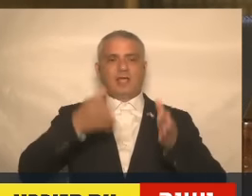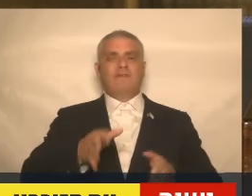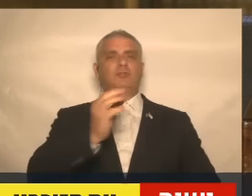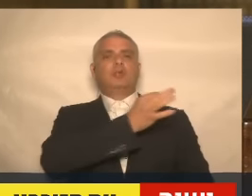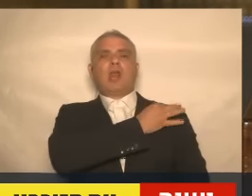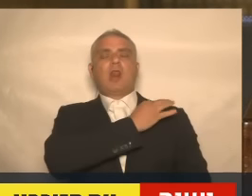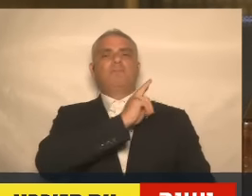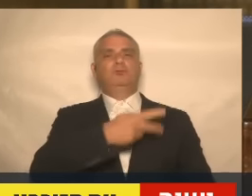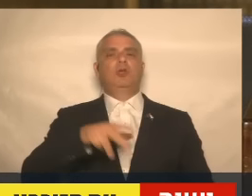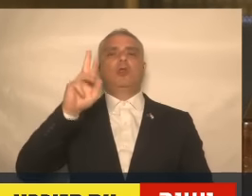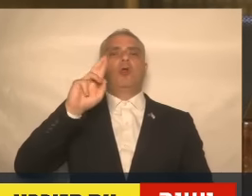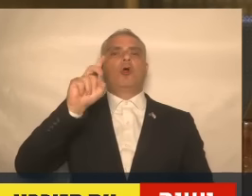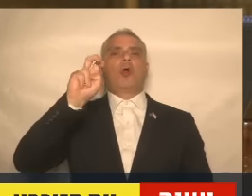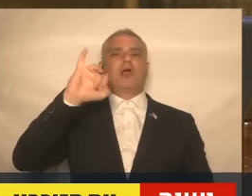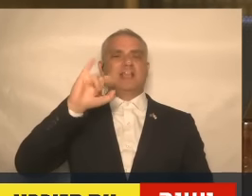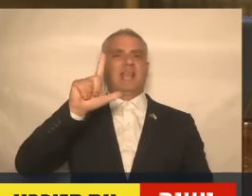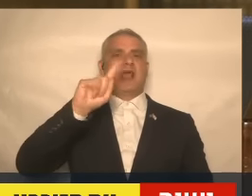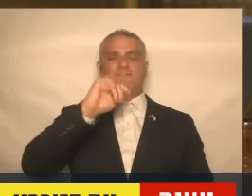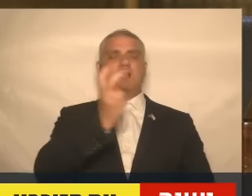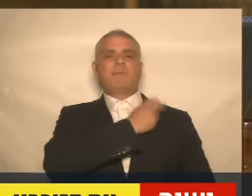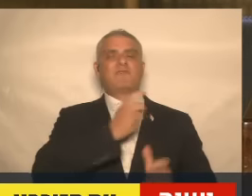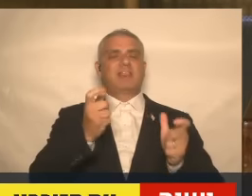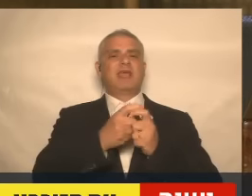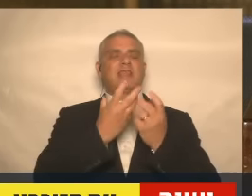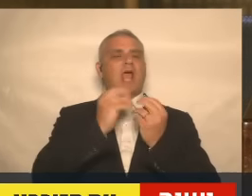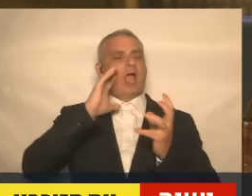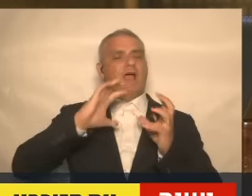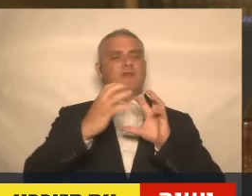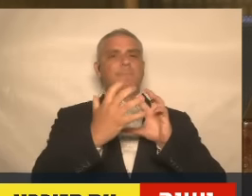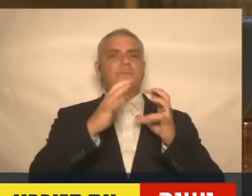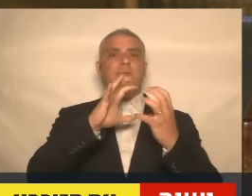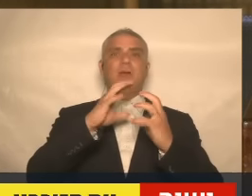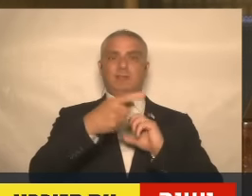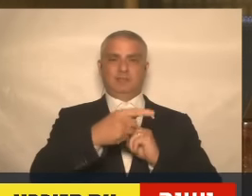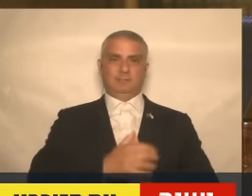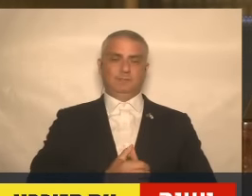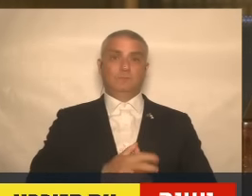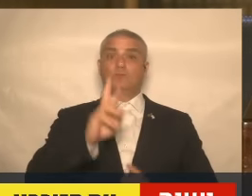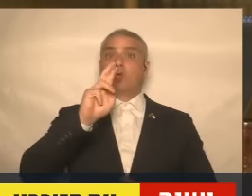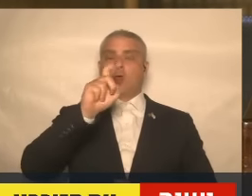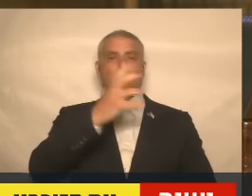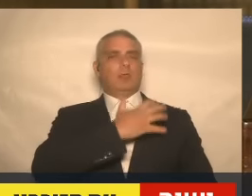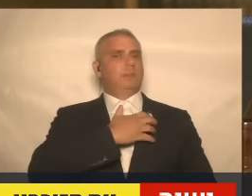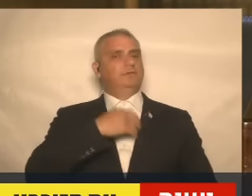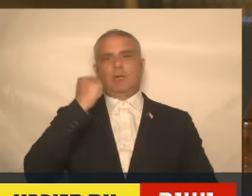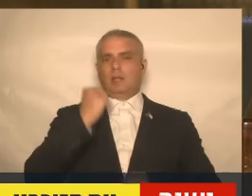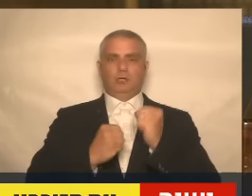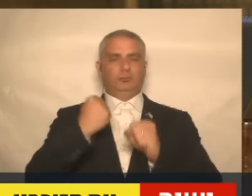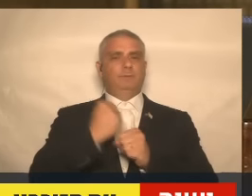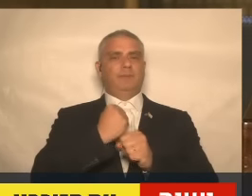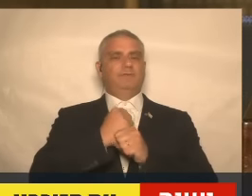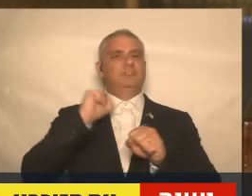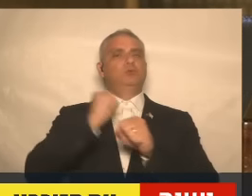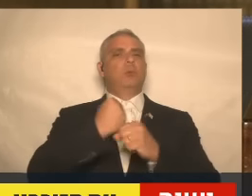אלוף משנה רועי לוי, מפקד היחידה הרב-מימדית. רועי, שנפצע אנושות במבצע